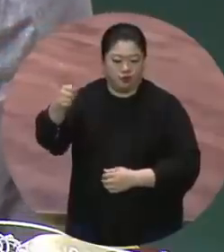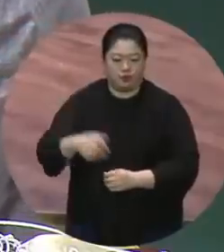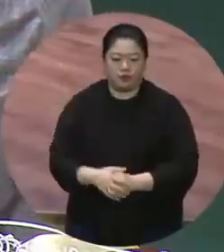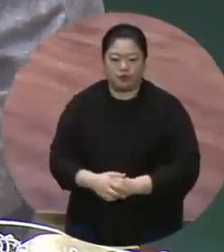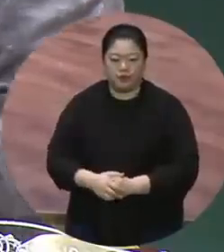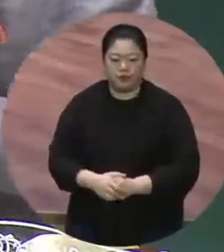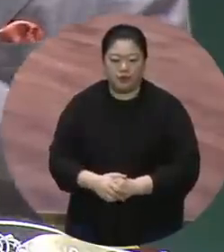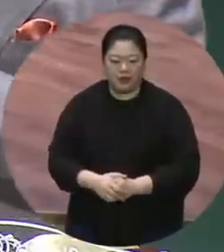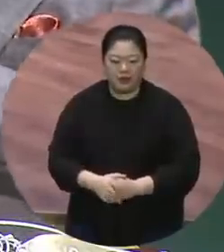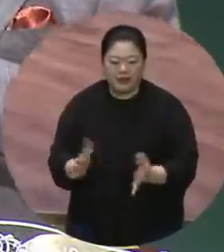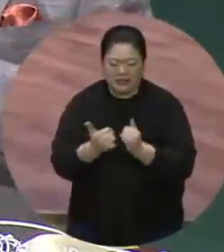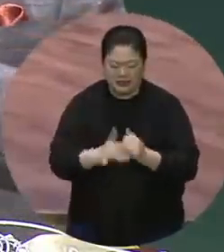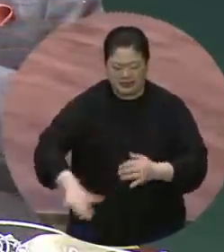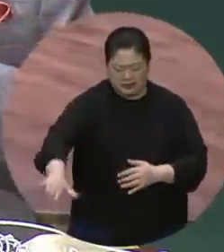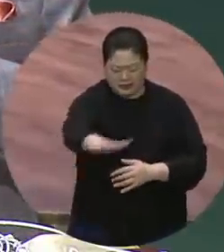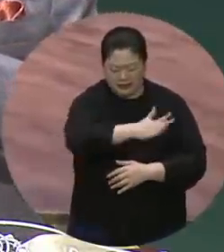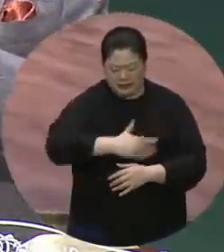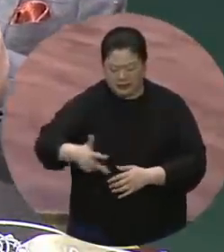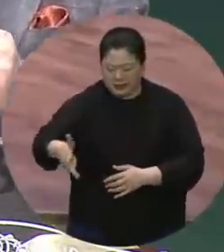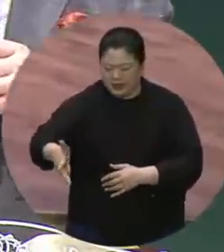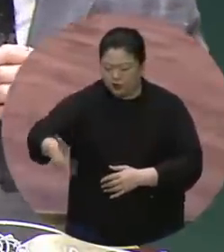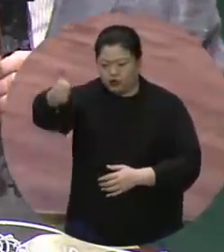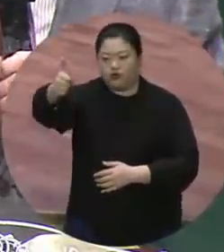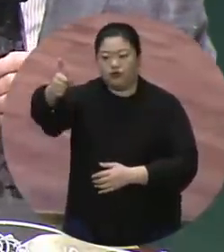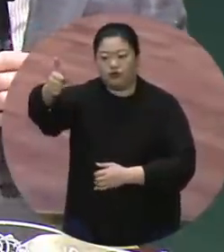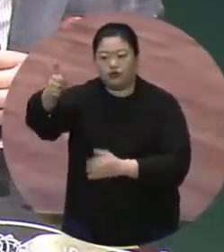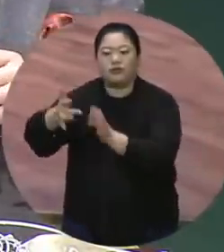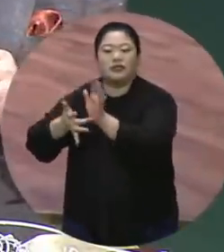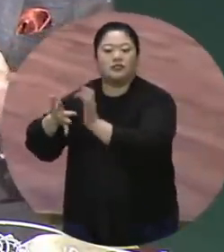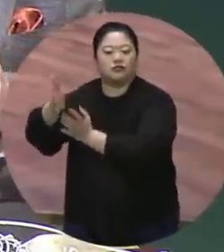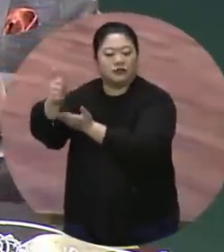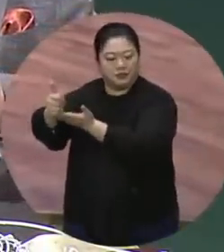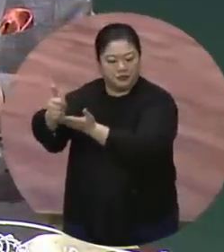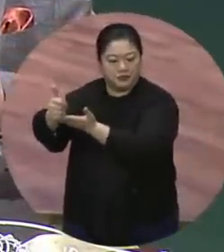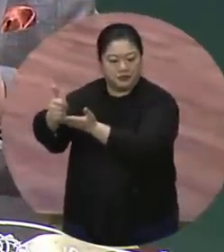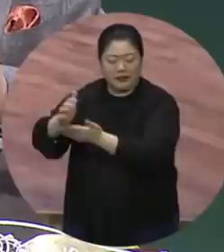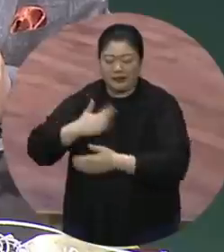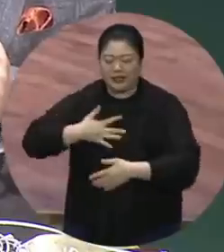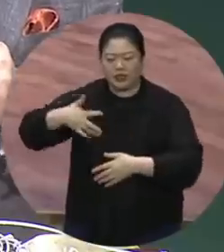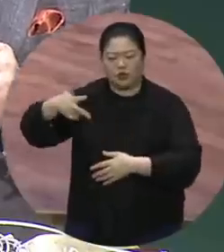인류의 주인. 나의 주인.